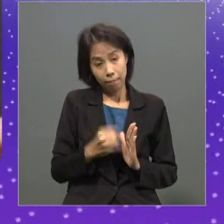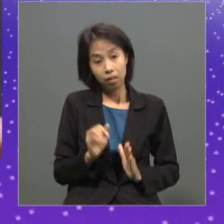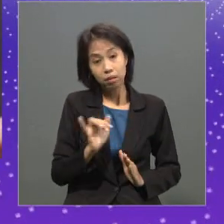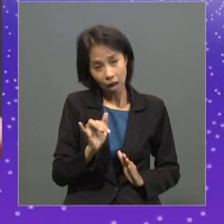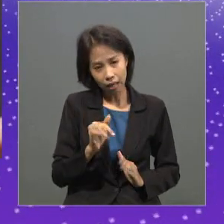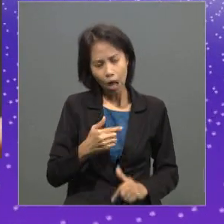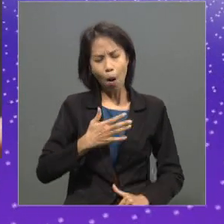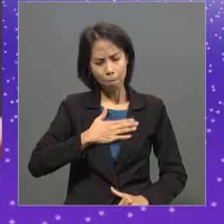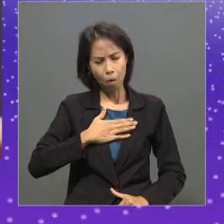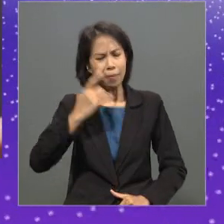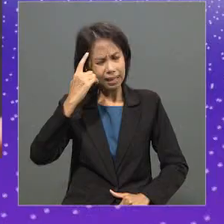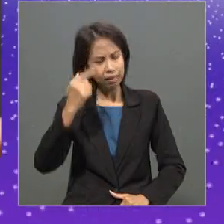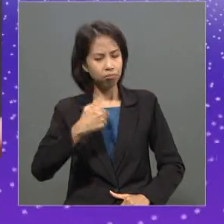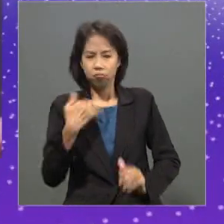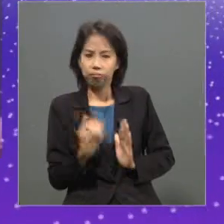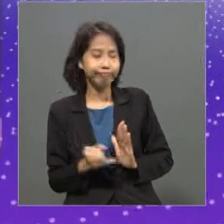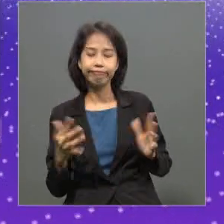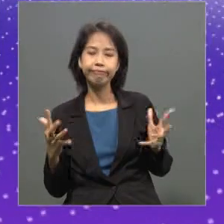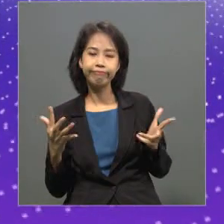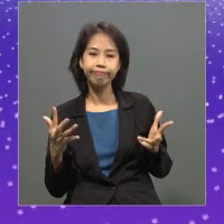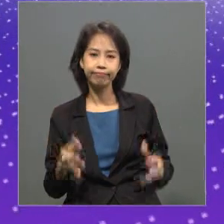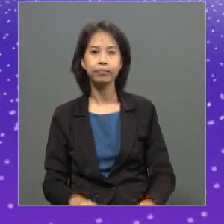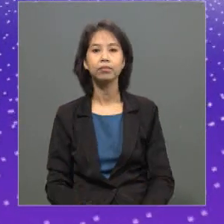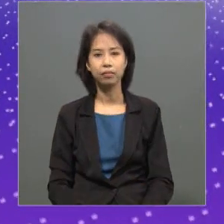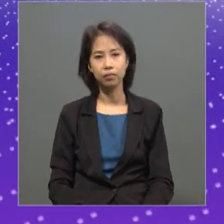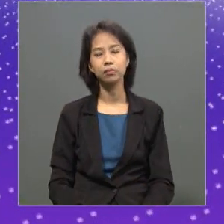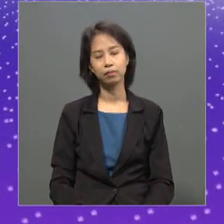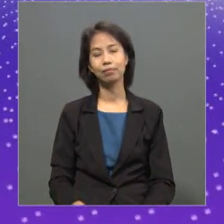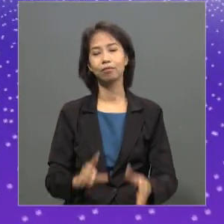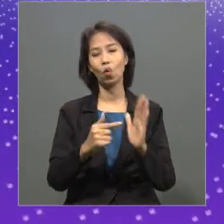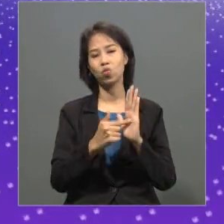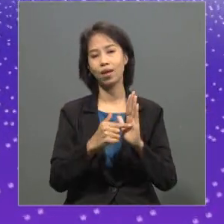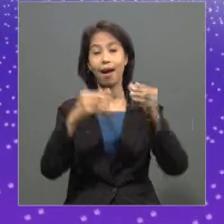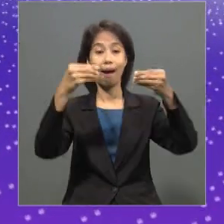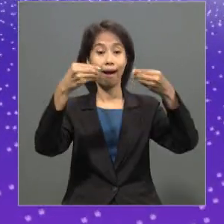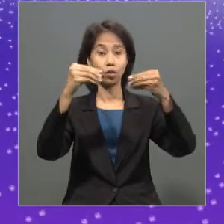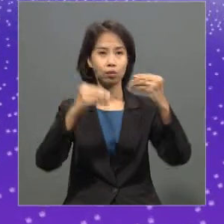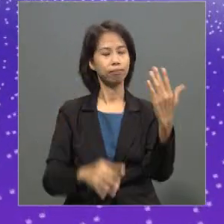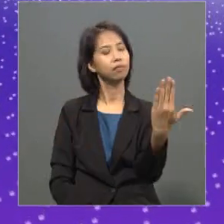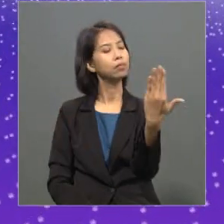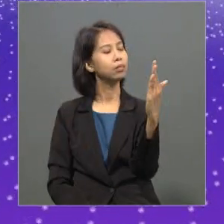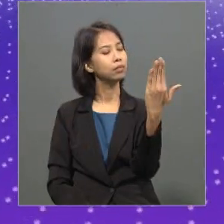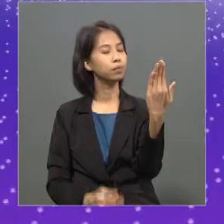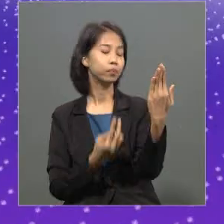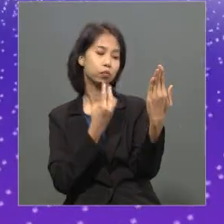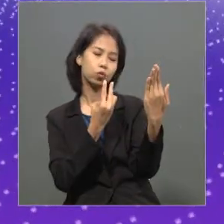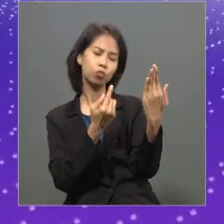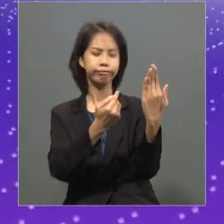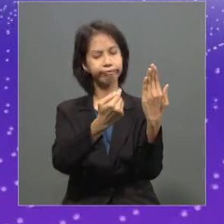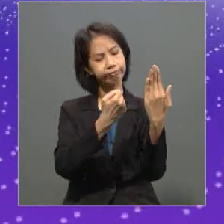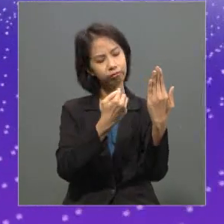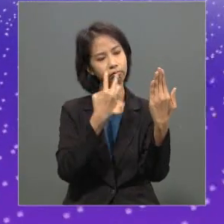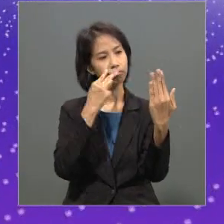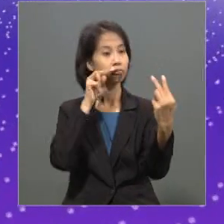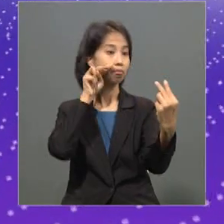ก็เชื่อในความบริสุทธิ์ของตนเองคือเมื่อส่องกระจกเนี่ยดูตัวเองแล้วอันนี้บอชพอบอกนะอือก็ยังสามารถ